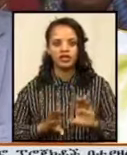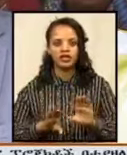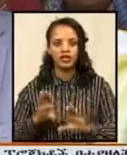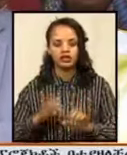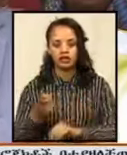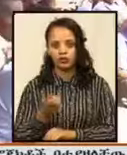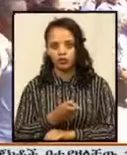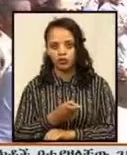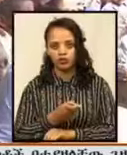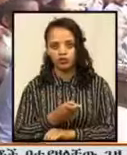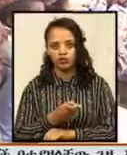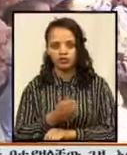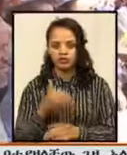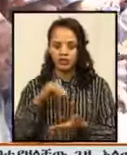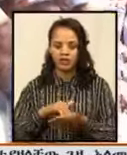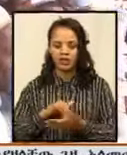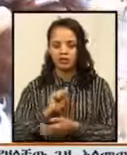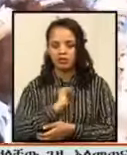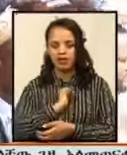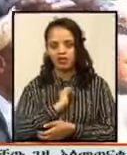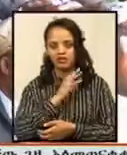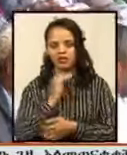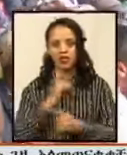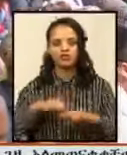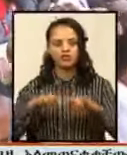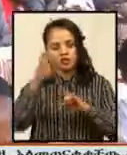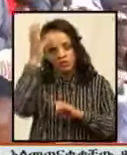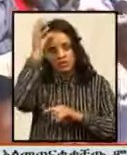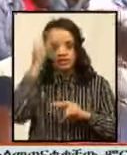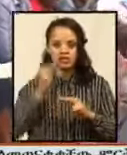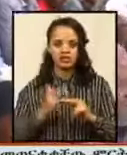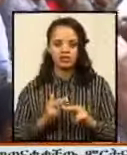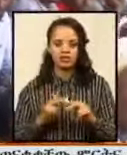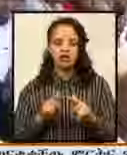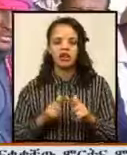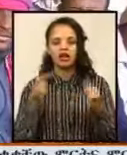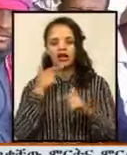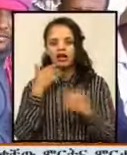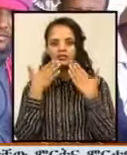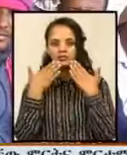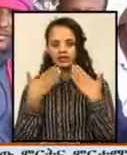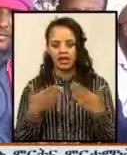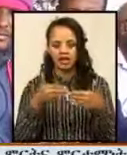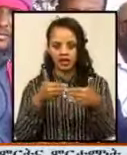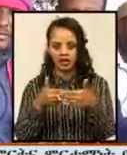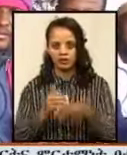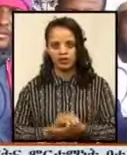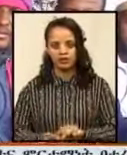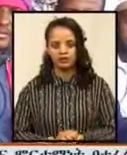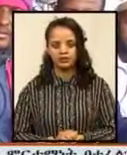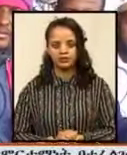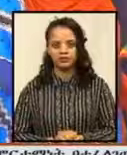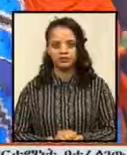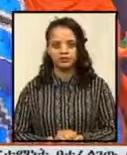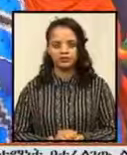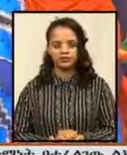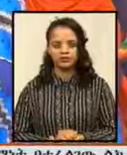በመሆኑ በድጋሚ በራሴና በዞኑ መንግስት ስም ላቅ ያለ ምስጋናዬን አቀርባለሁ።